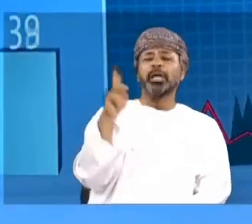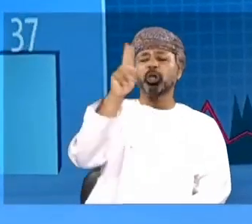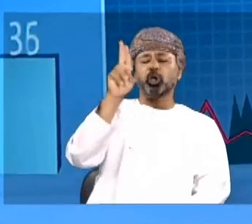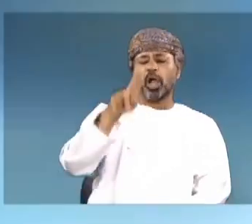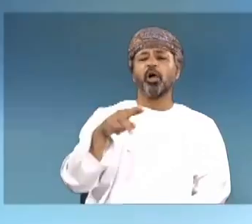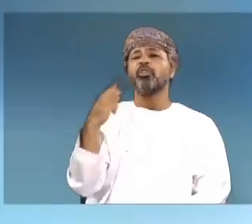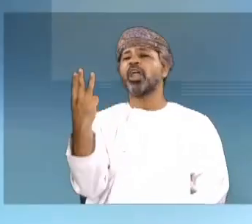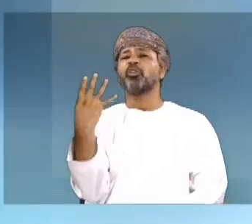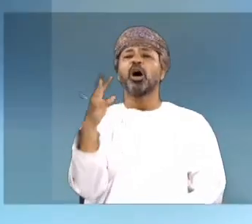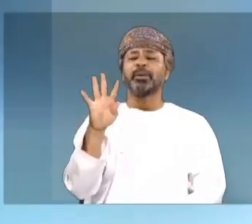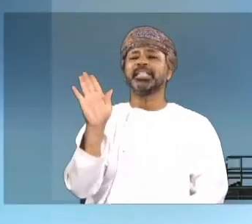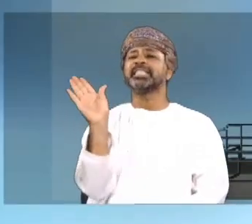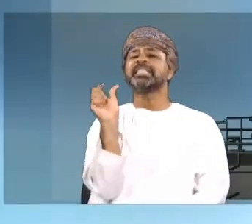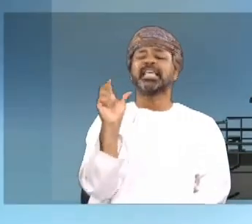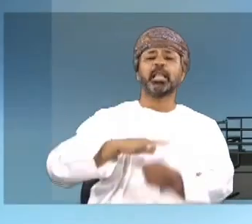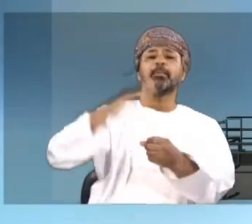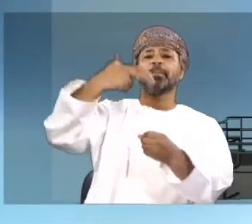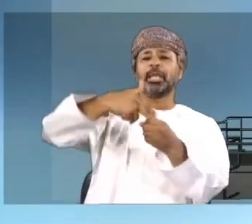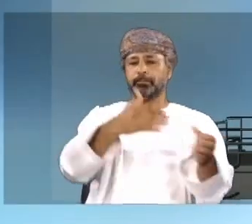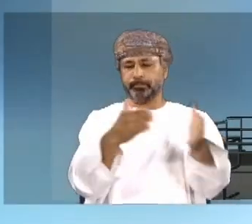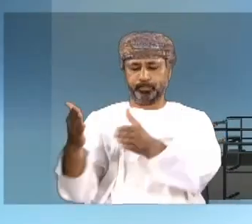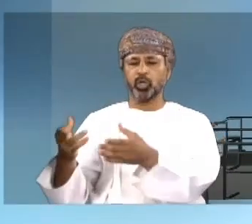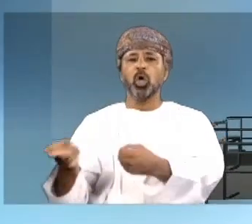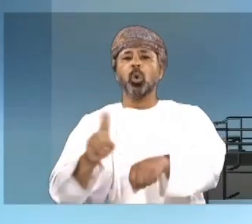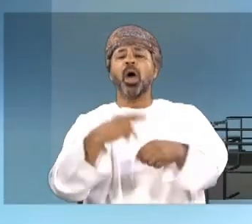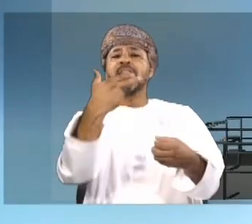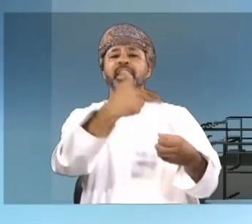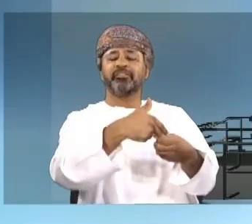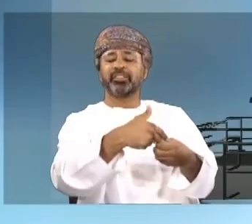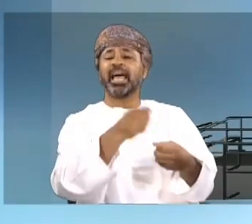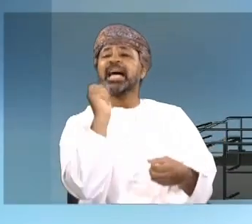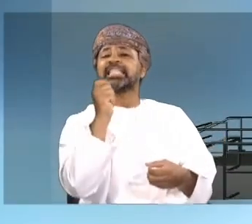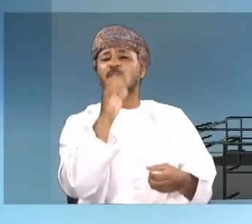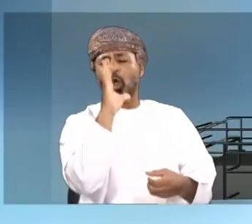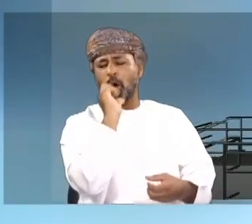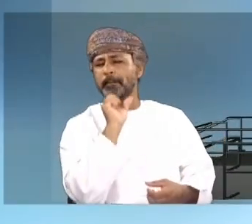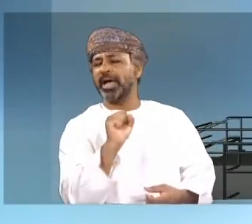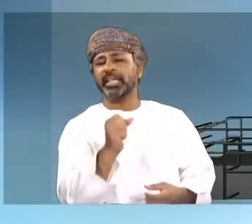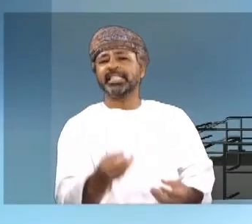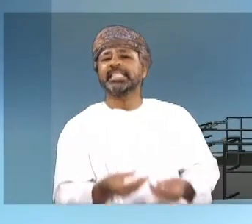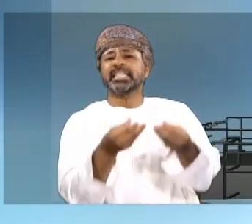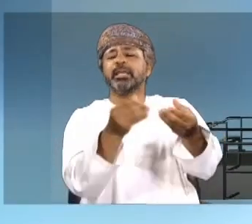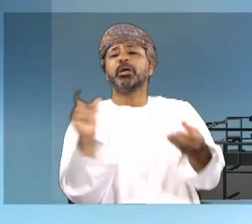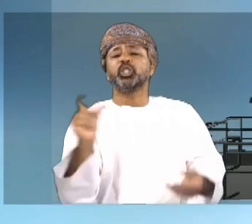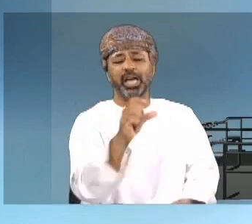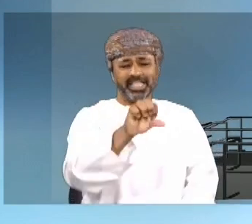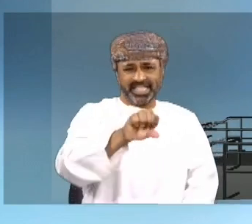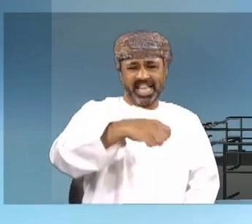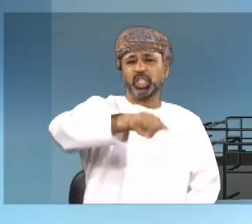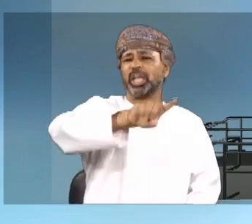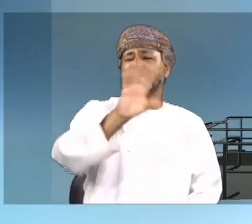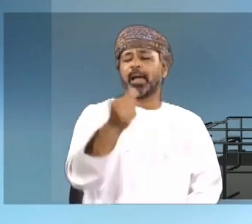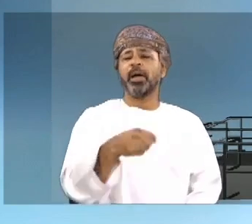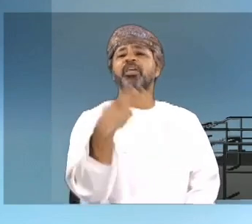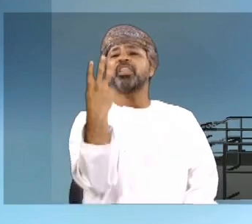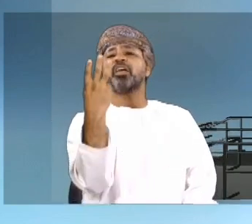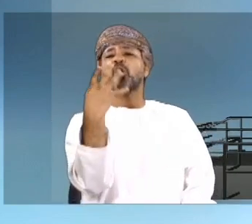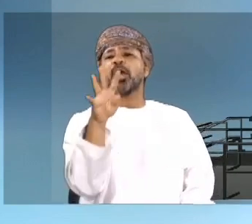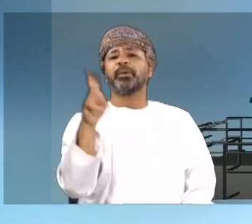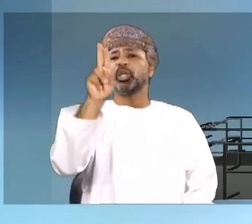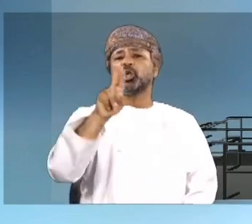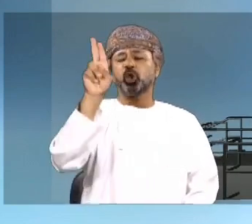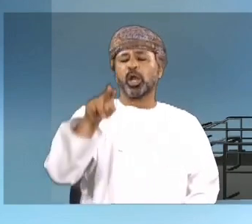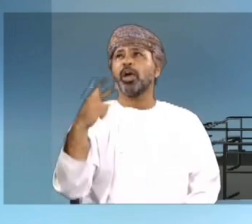سنتا للبرميل. تجدر الإشارة إلى أن معدل سعر النفط الخام العماني تسليم سبتمبر الجاري بلغ 43